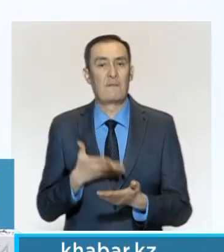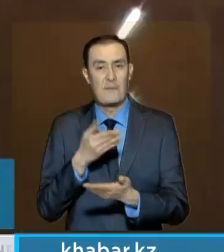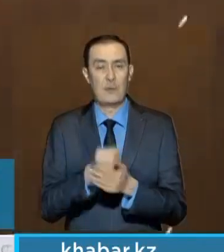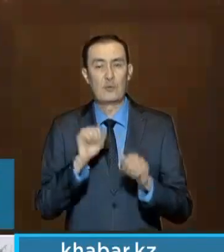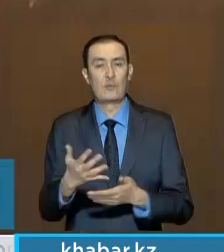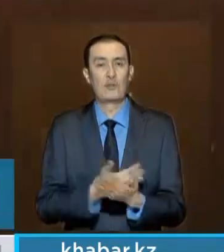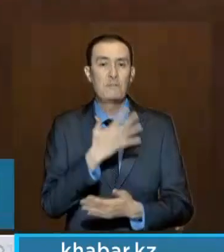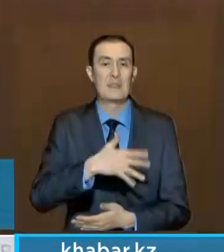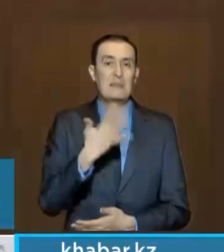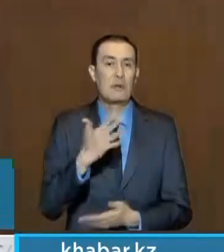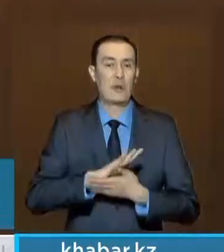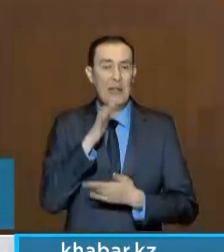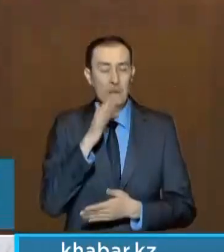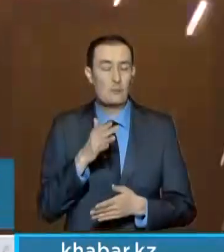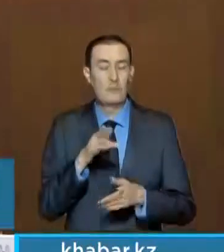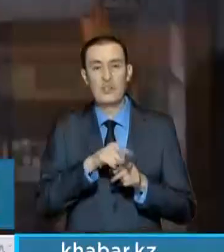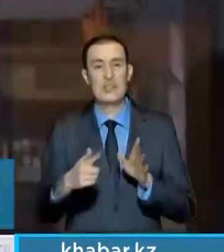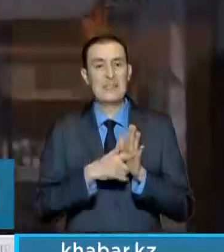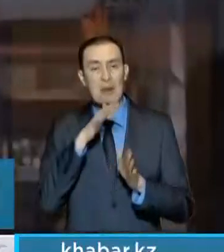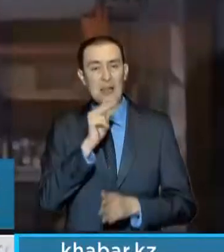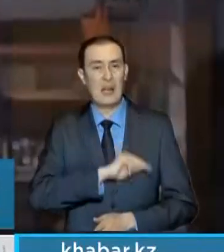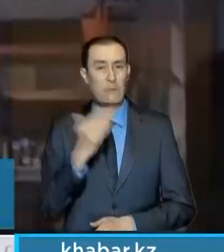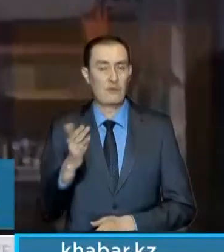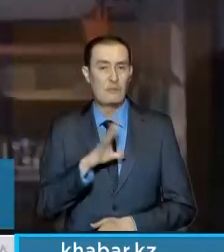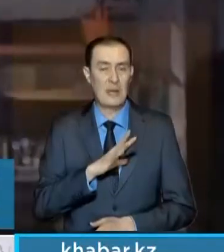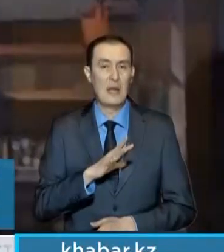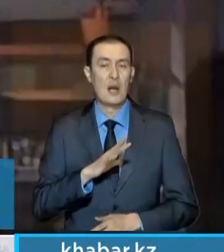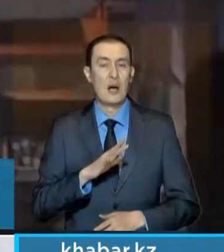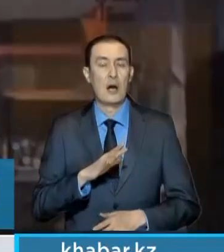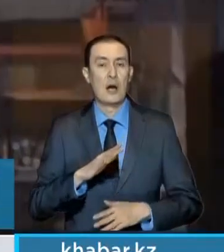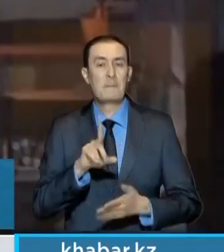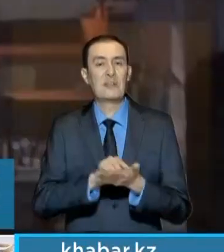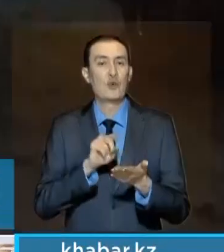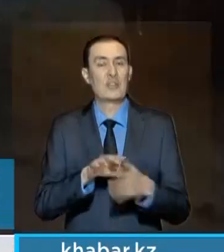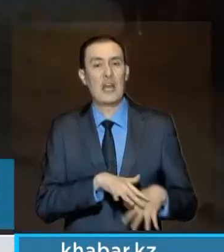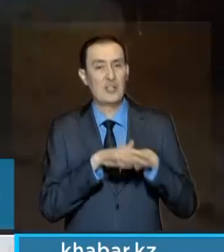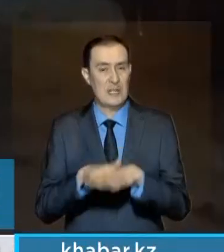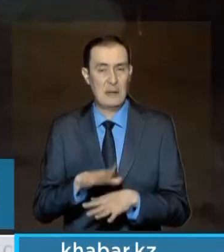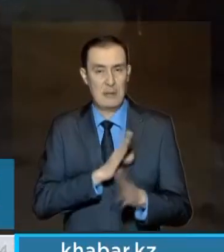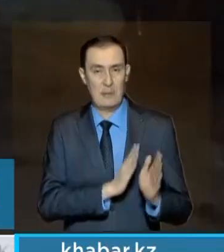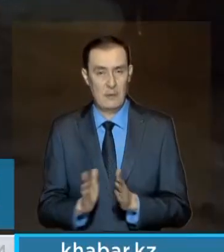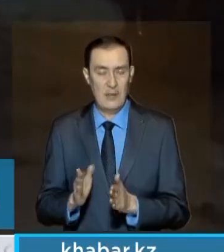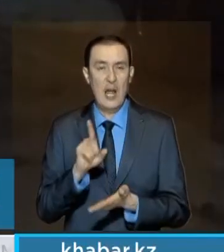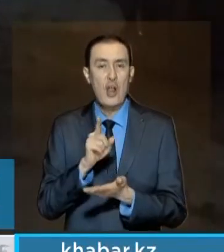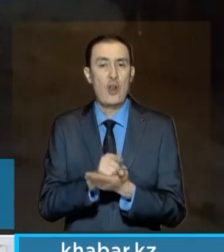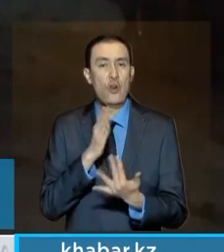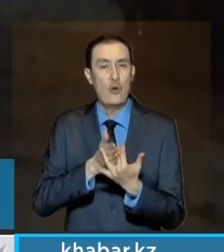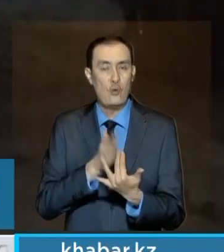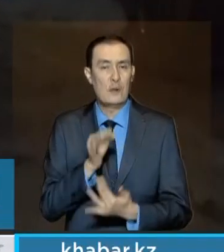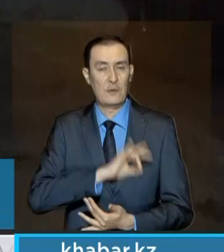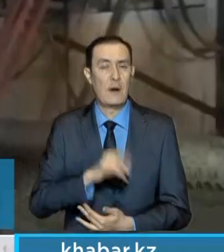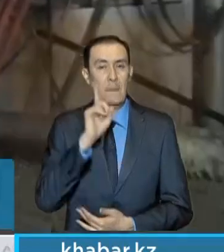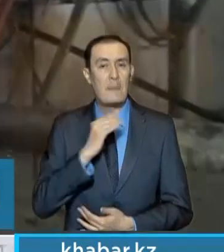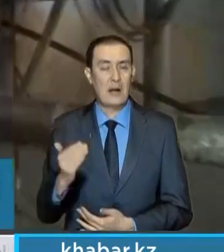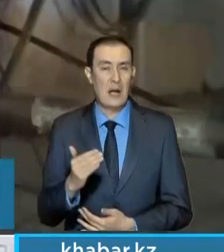пожи услови что на протяжении 7 лет на работника поступали профессиональные пенсионные отчисления эта льгота действует до тех пор пока